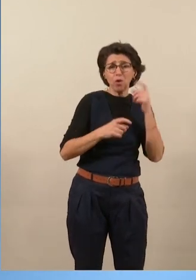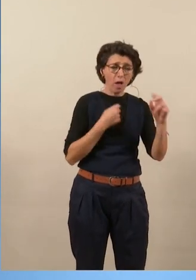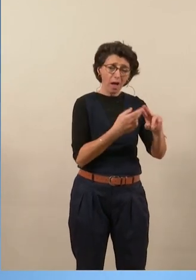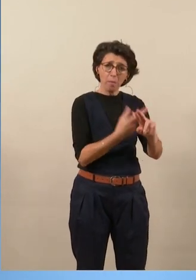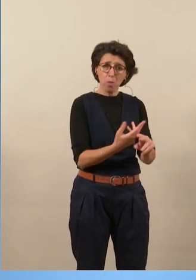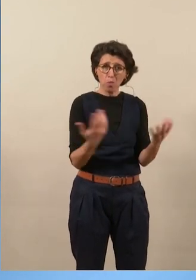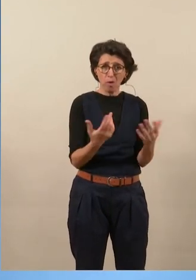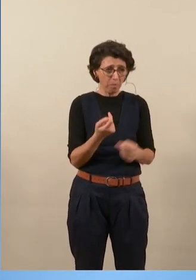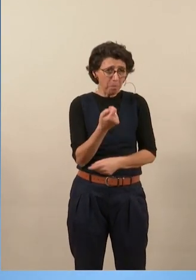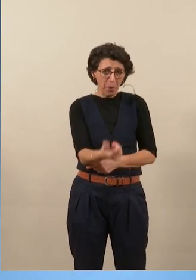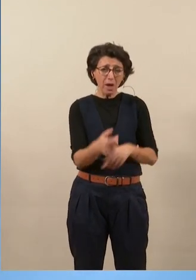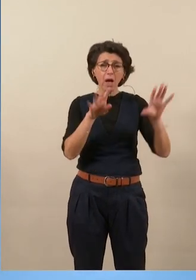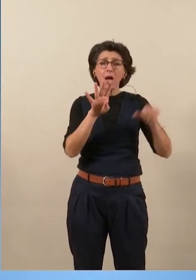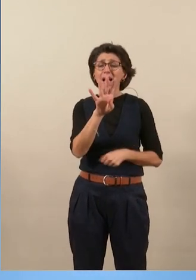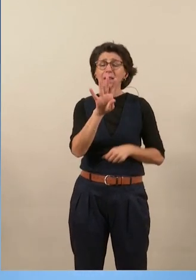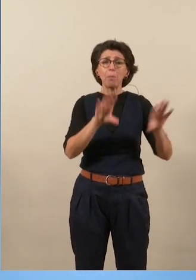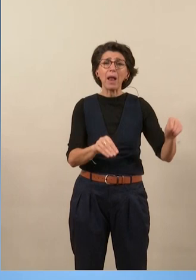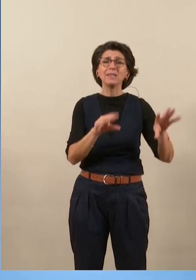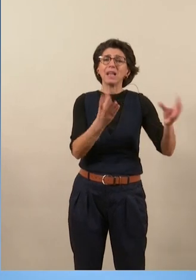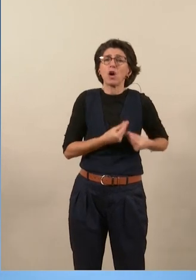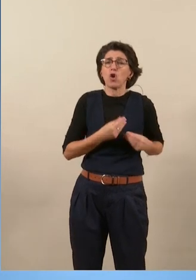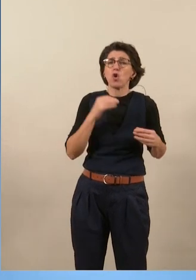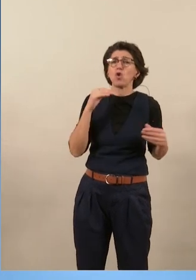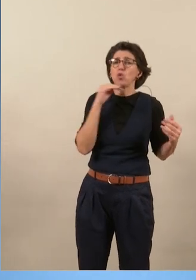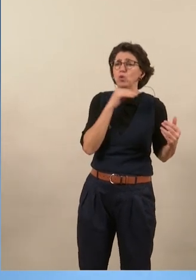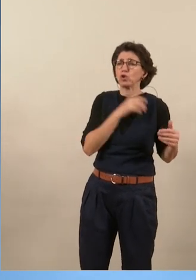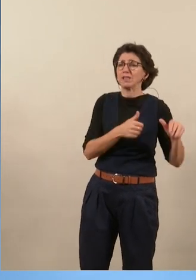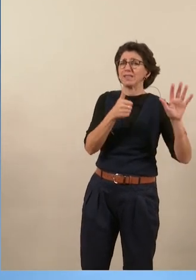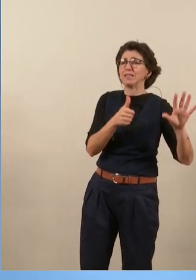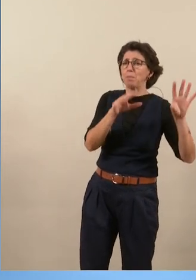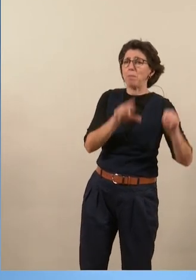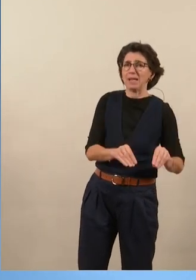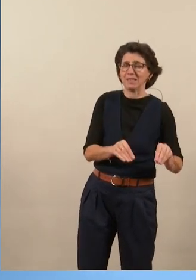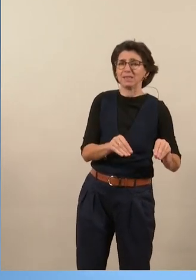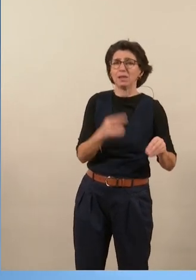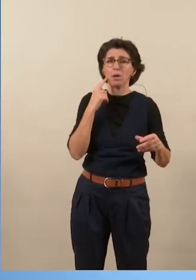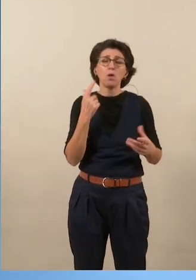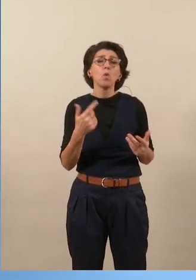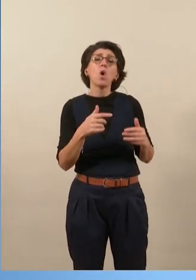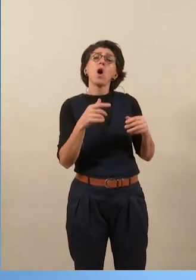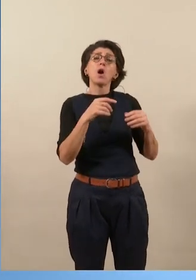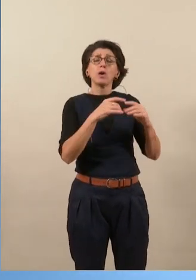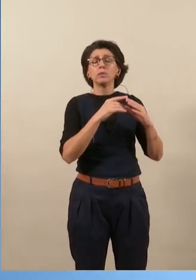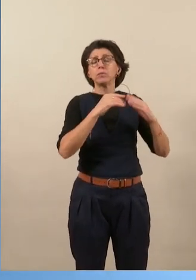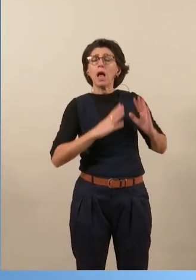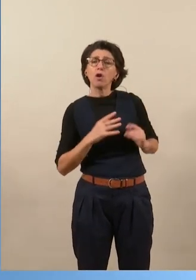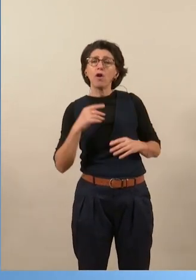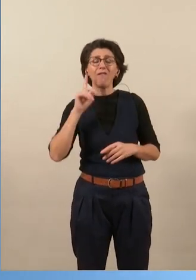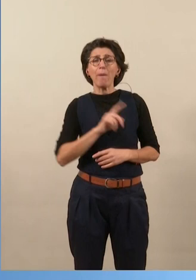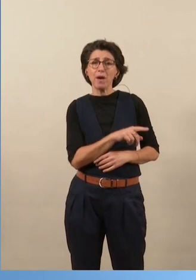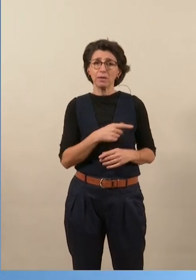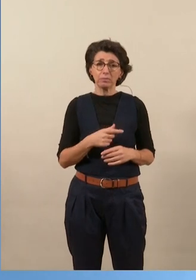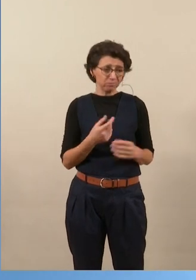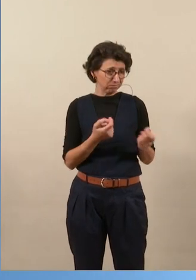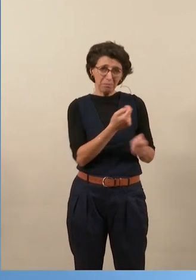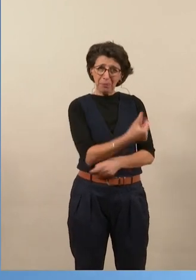six places d'hébergement d'insertion pour les femmes ce n'est rien au regard du nombre de femmes concerné mais surtout vous ne proposez rien